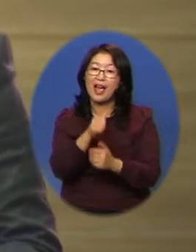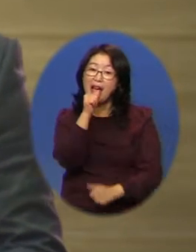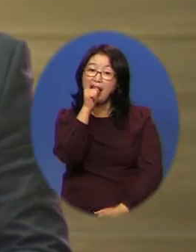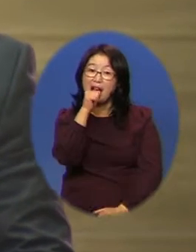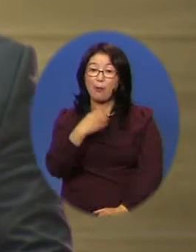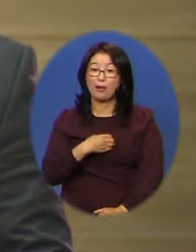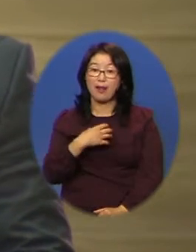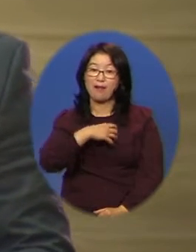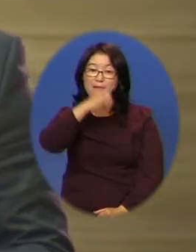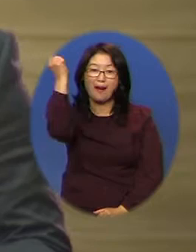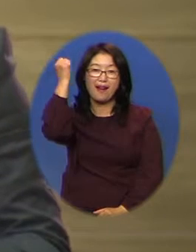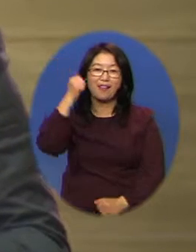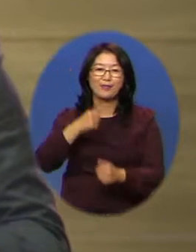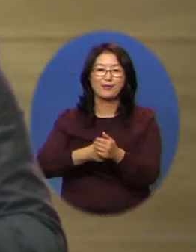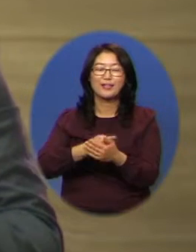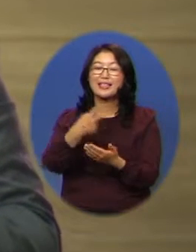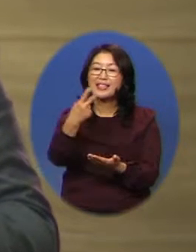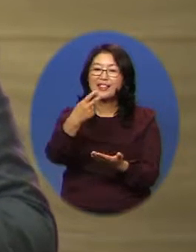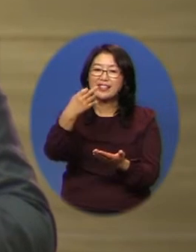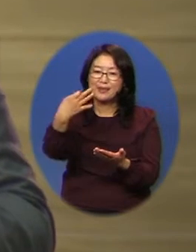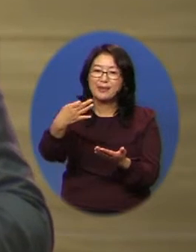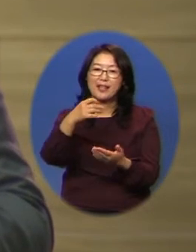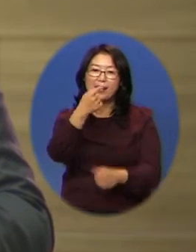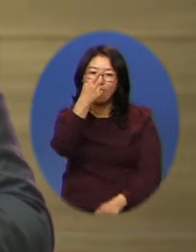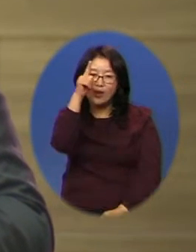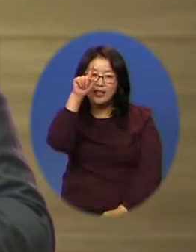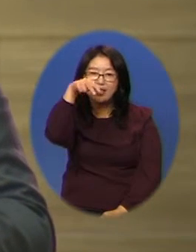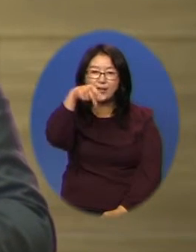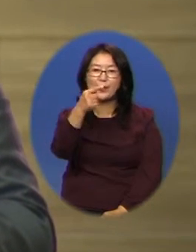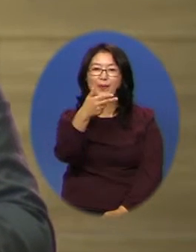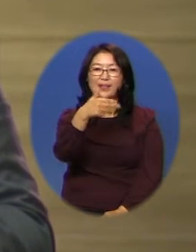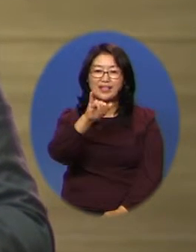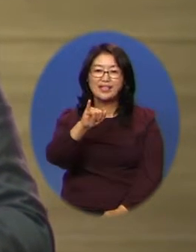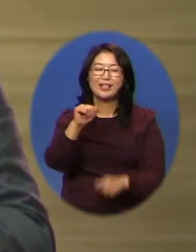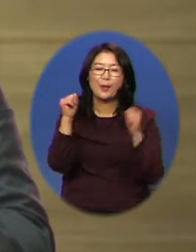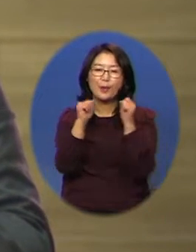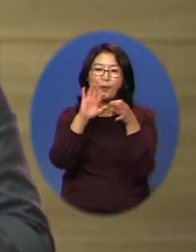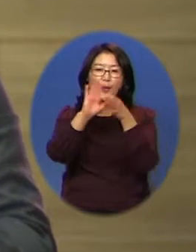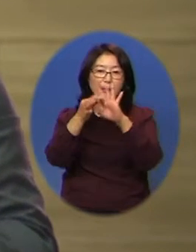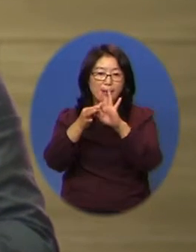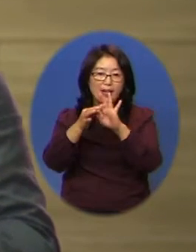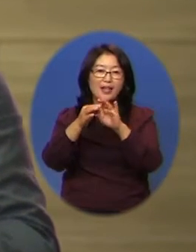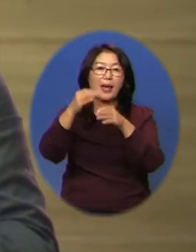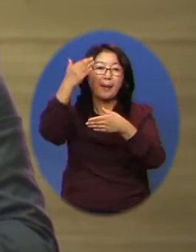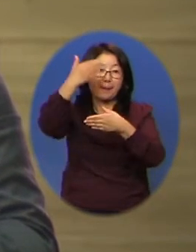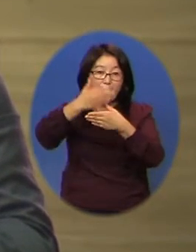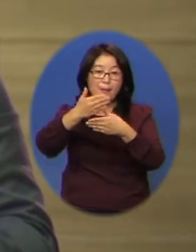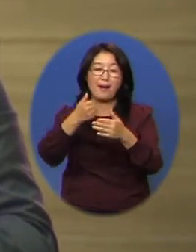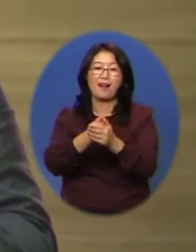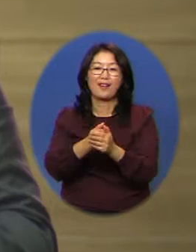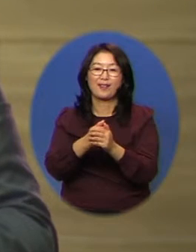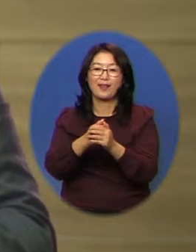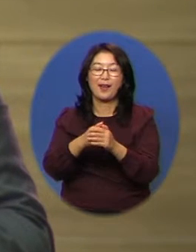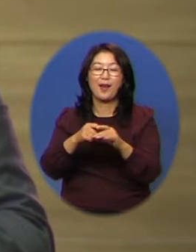획득하였으며 2014년 러시아 소치 동계올림픽 폐막식 공식 공연,